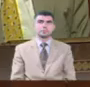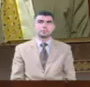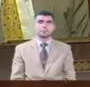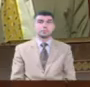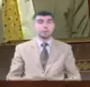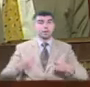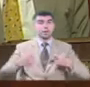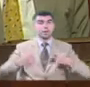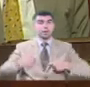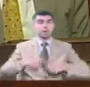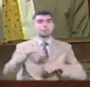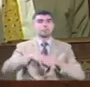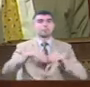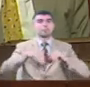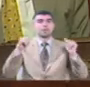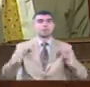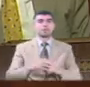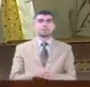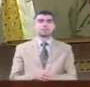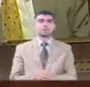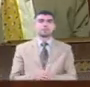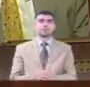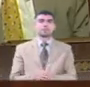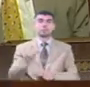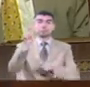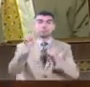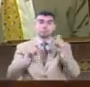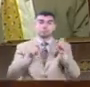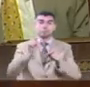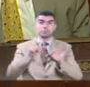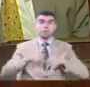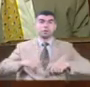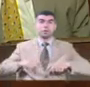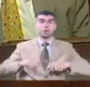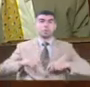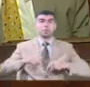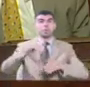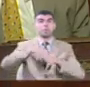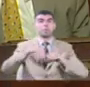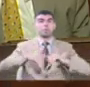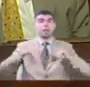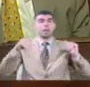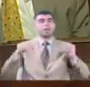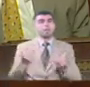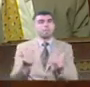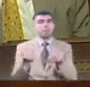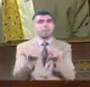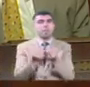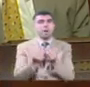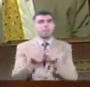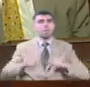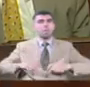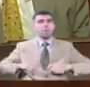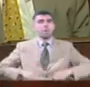السيدة الرئيسة المحترمة، السادة النواب والنائبات المحترمات،